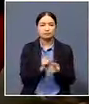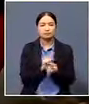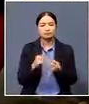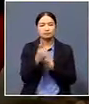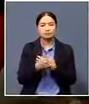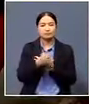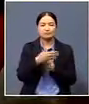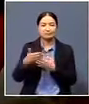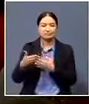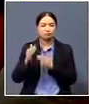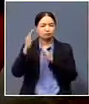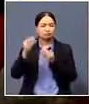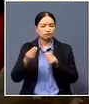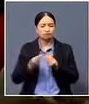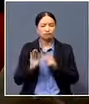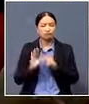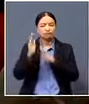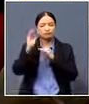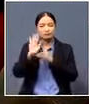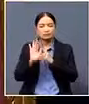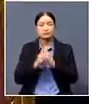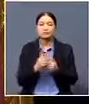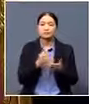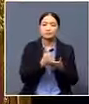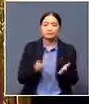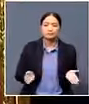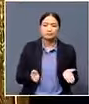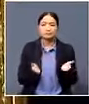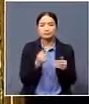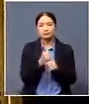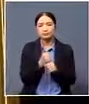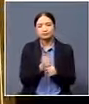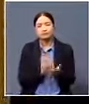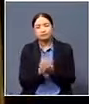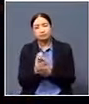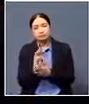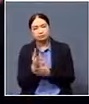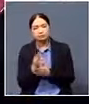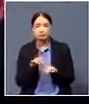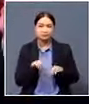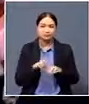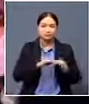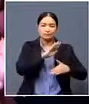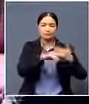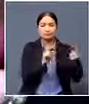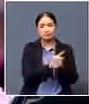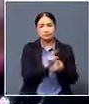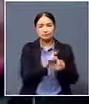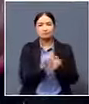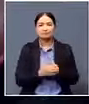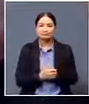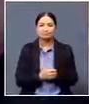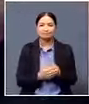มและประเทศชาติโดยไม่หวังสิ่งตอบแทนอีกทั้งช่วยการขับเคลื่อนงานด้านการจัดสวัสดิการและการพัฒนาสังคม